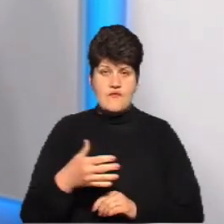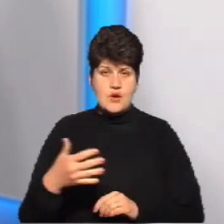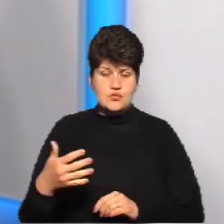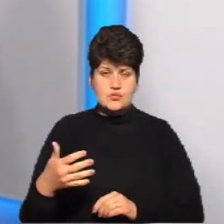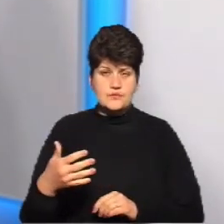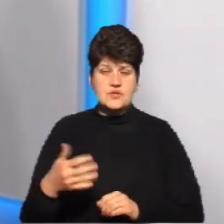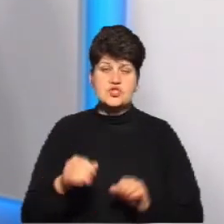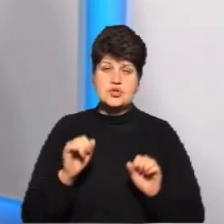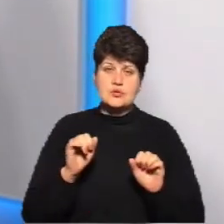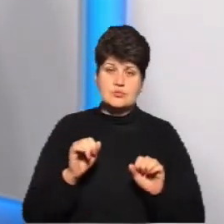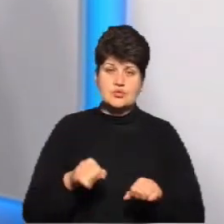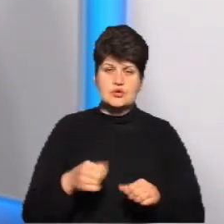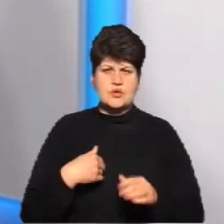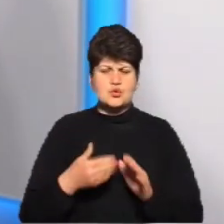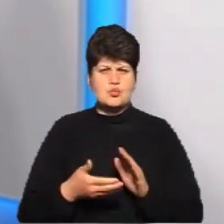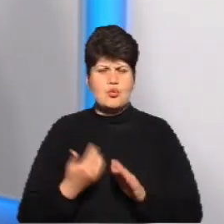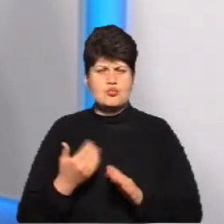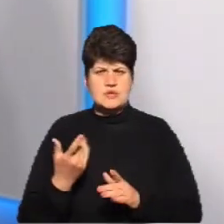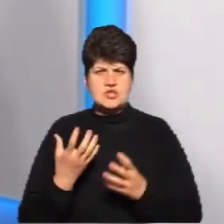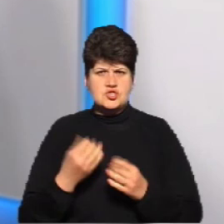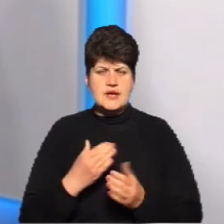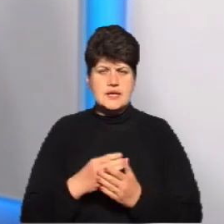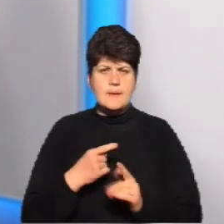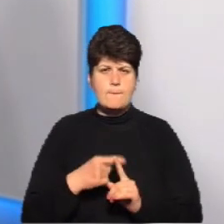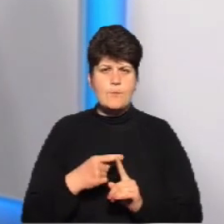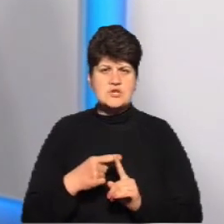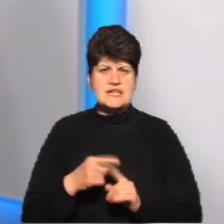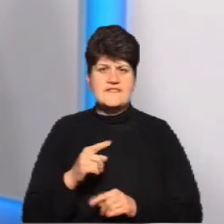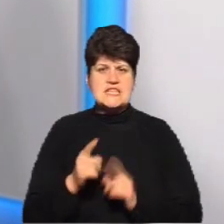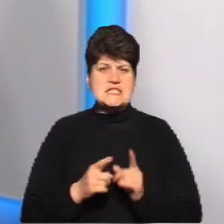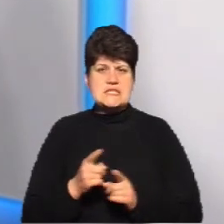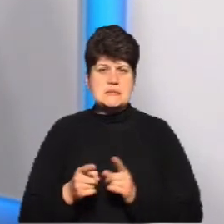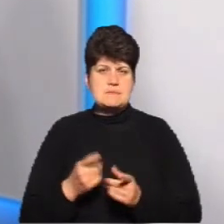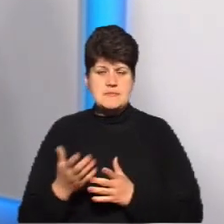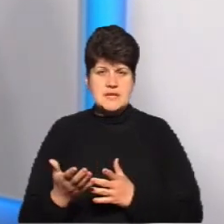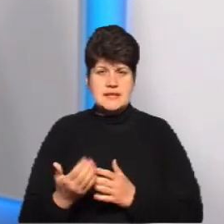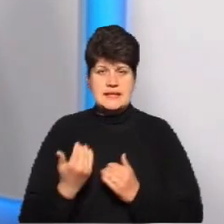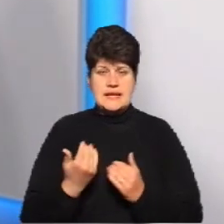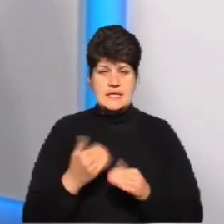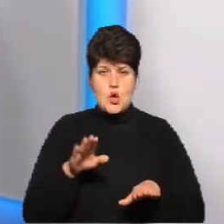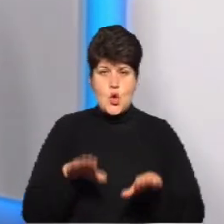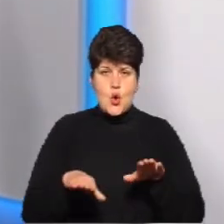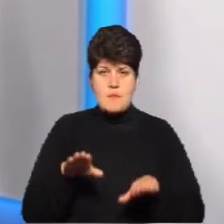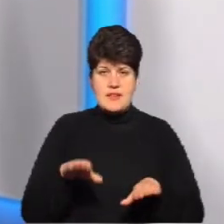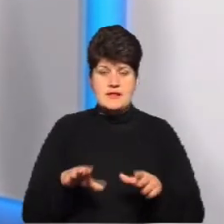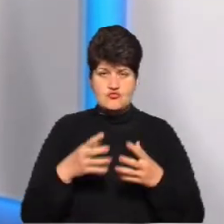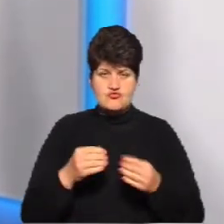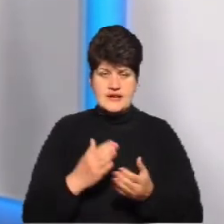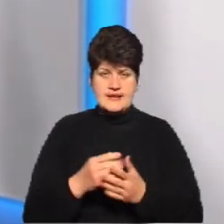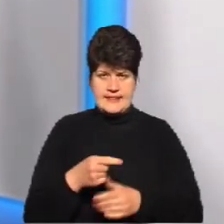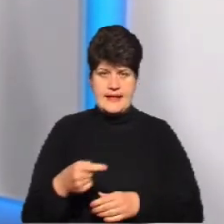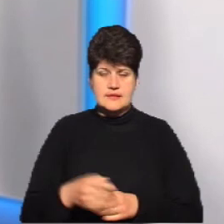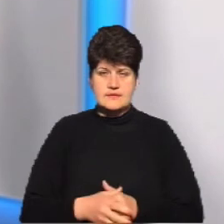можливо, я ще щось пропустила? Є якісь ще позитивні зміни, чи для їхнього балансу є вже й негативні? Ну,